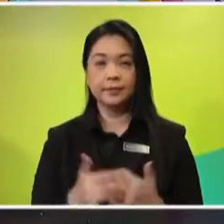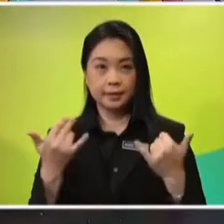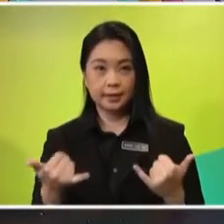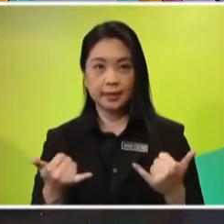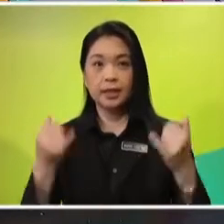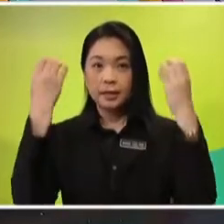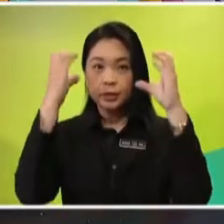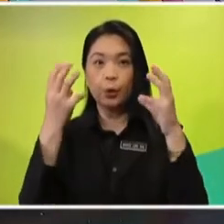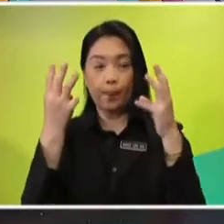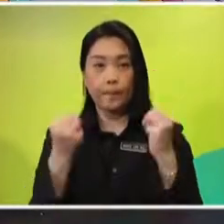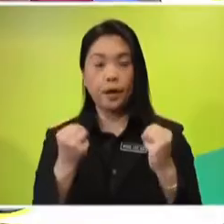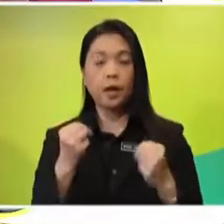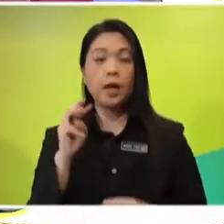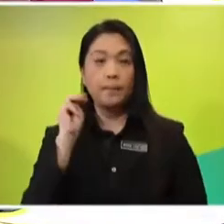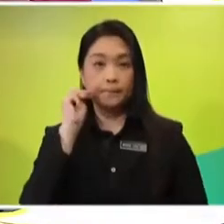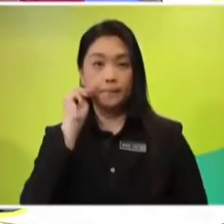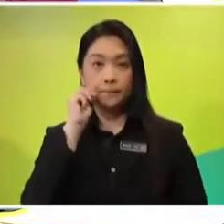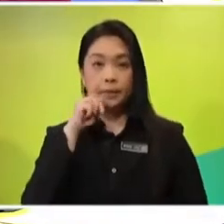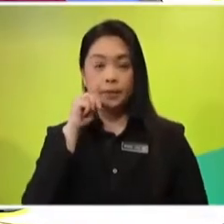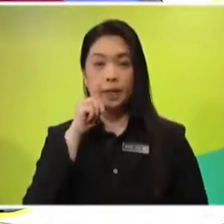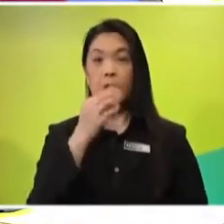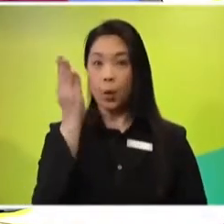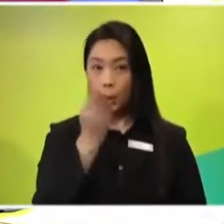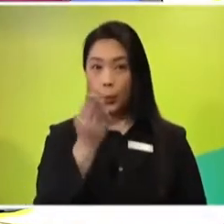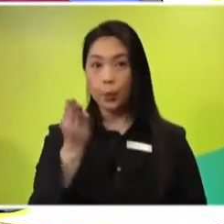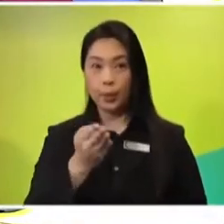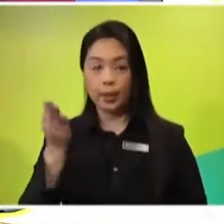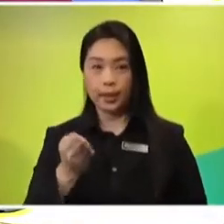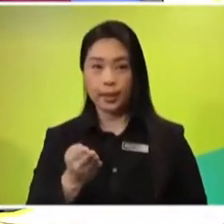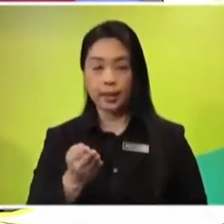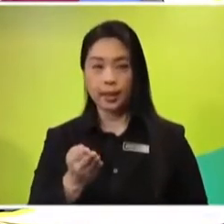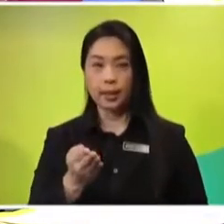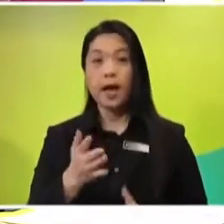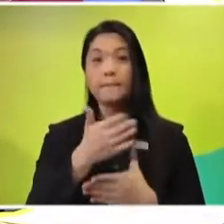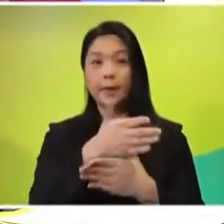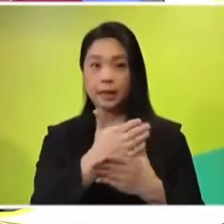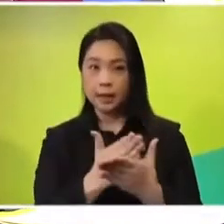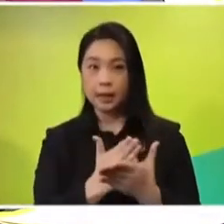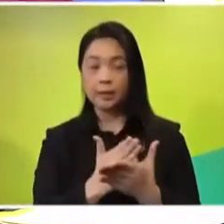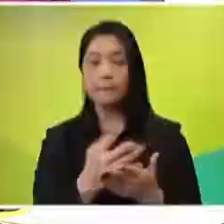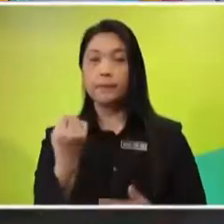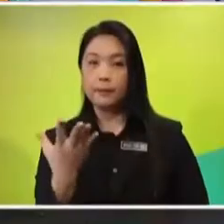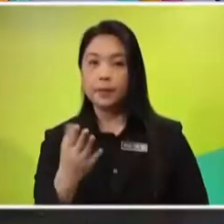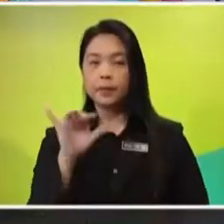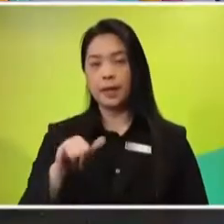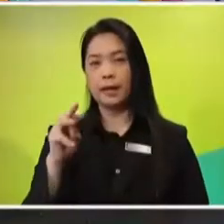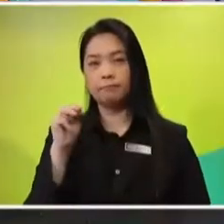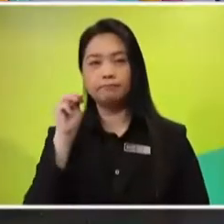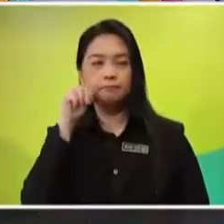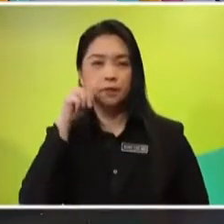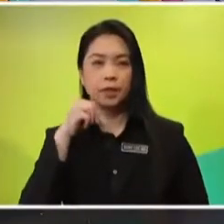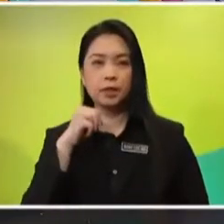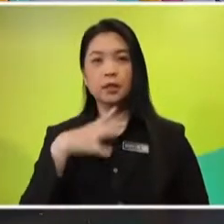nak Mira lorekkan bahagian. Yang berapa Mira suka? Okey. Alright. Yang saya suka, ya,